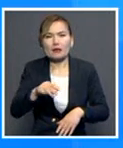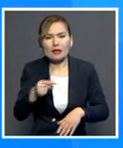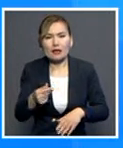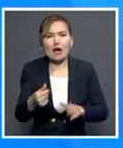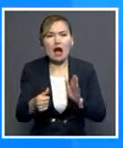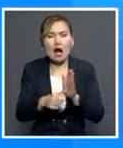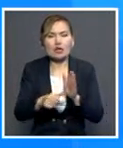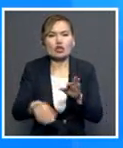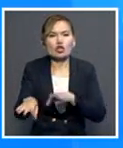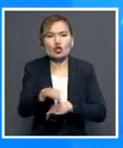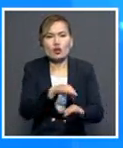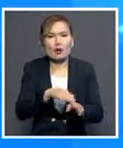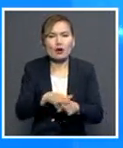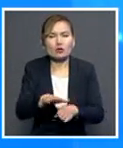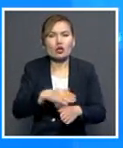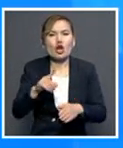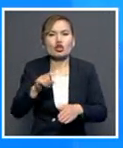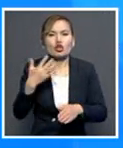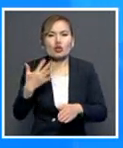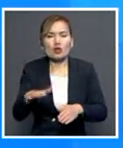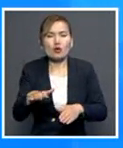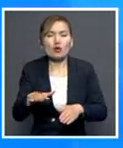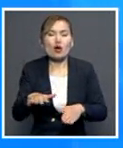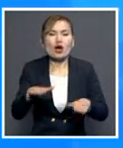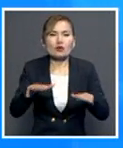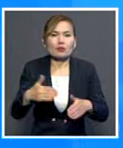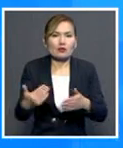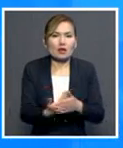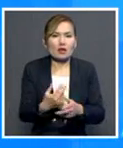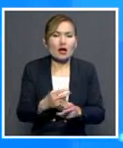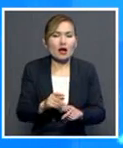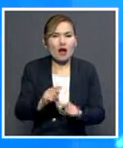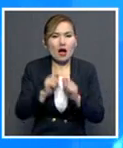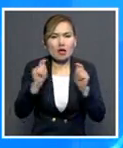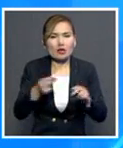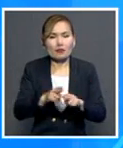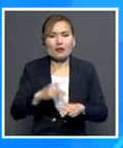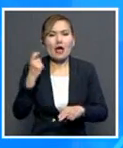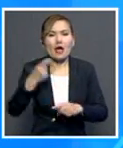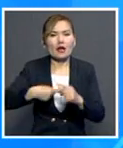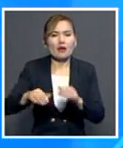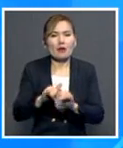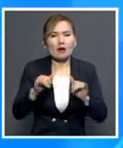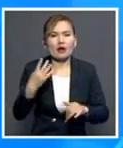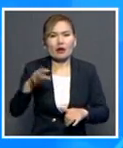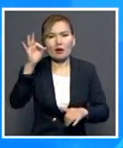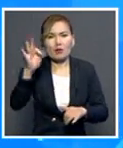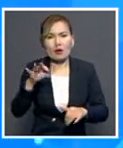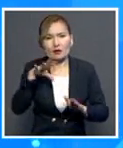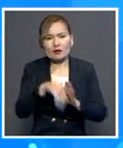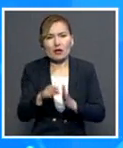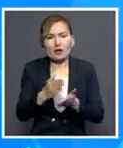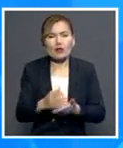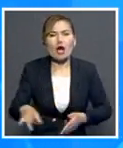іске қосылды. 150-ден астам жаңа жұмыс орны құрылды. Өңірде шағын және орта бизнестің экономикадағы үлесі 40%-дан асты.